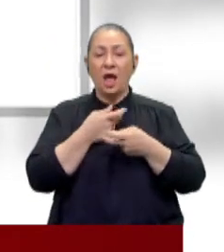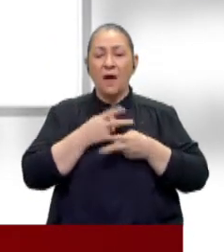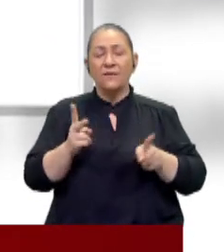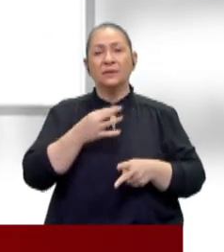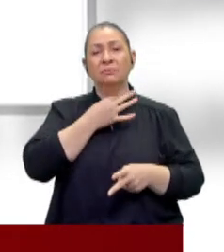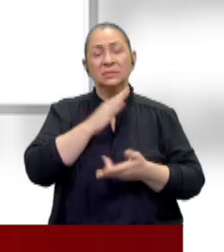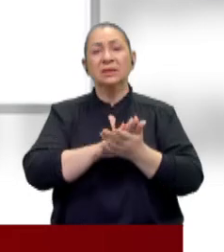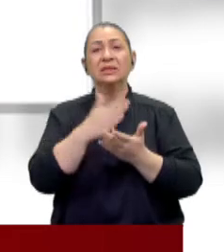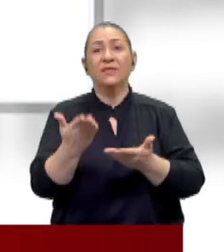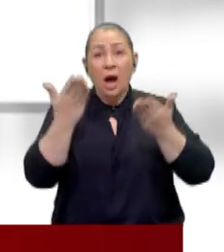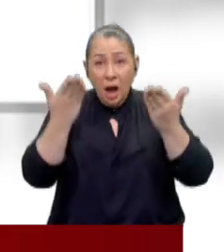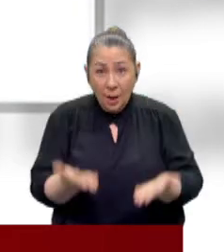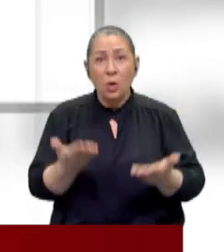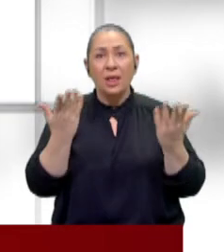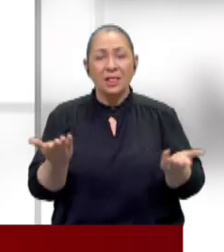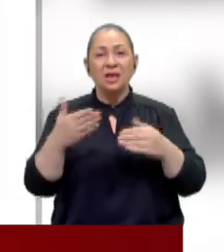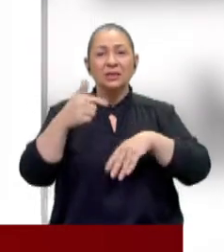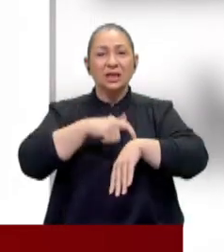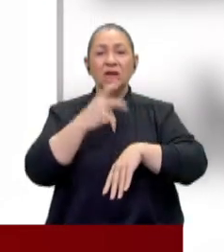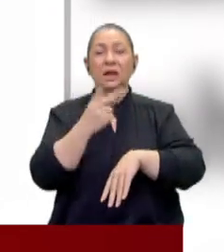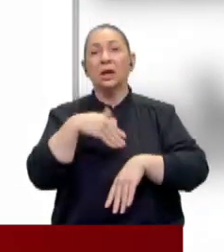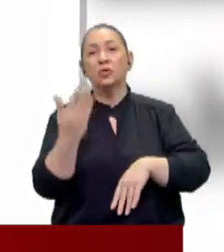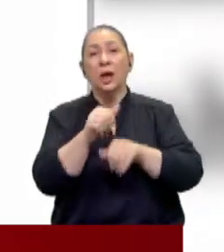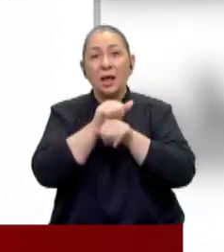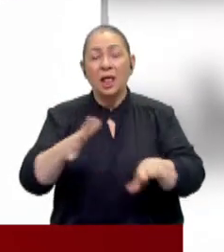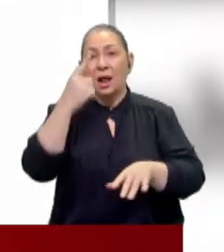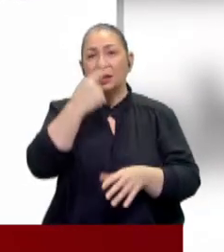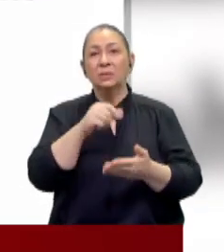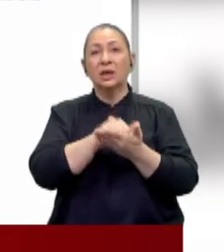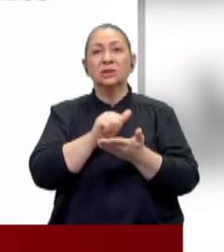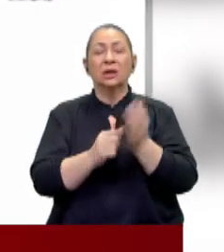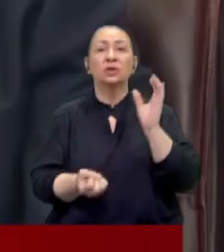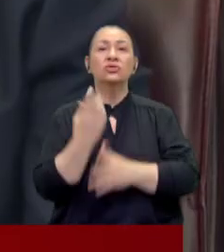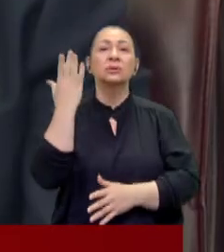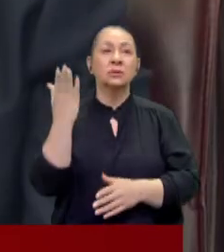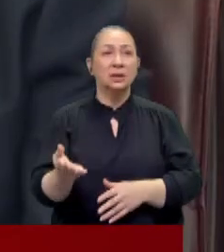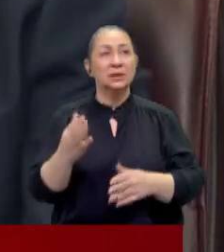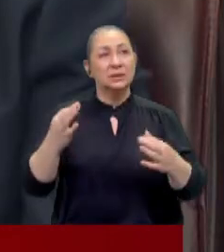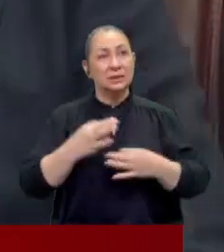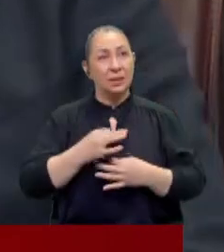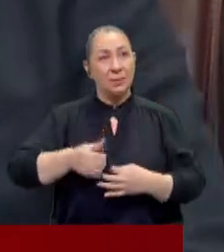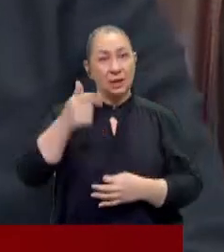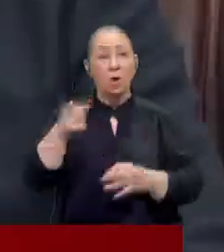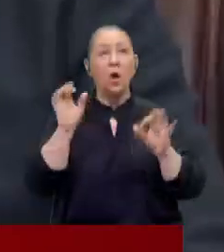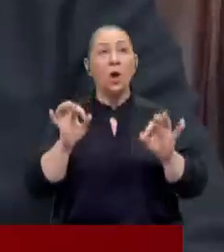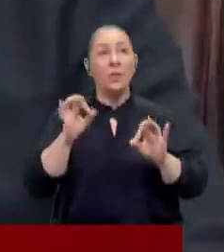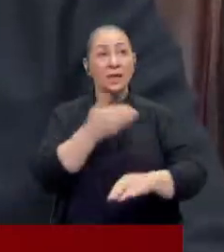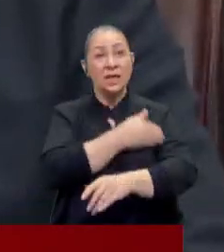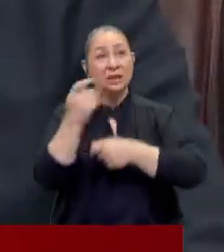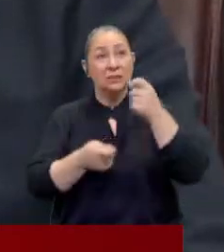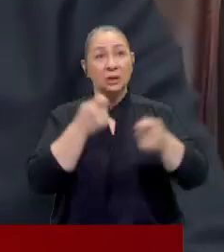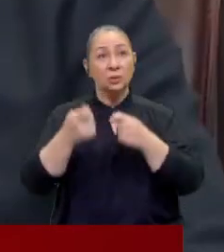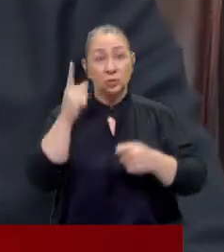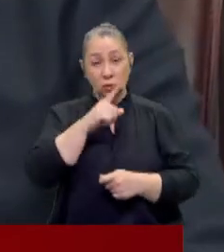duyurdu. İstifasının kabul edildiği de saat 2'den sonra yayımlanan resmi gazeteyle ortaya çıktı. Sayın Bakanımıza önemli hizmetlerden